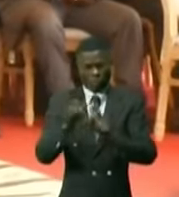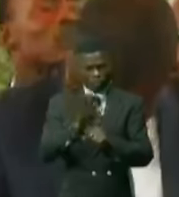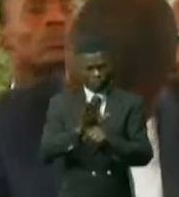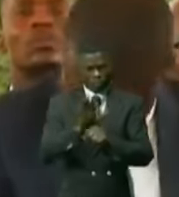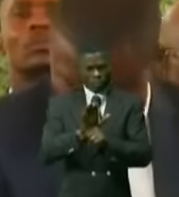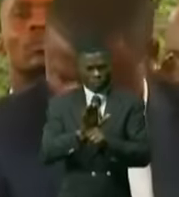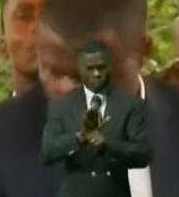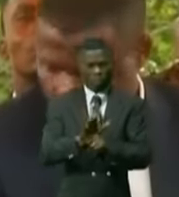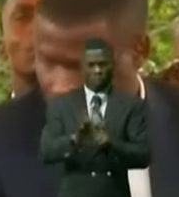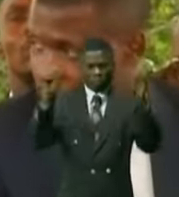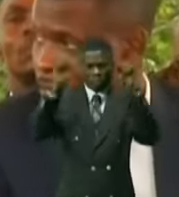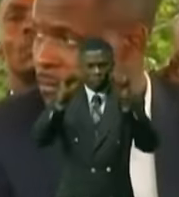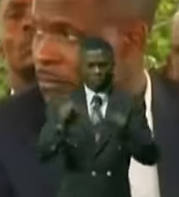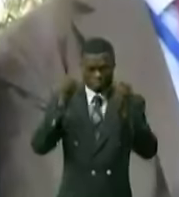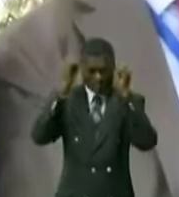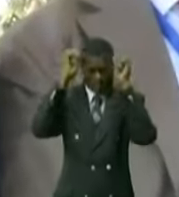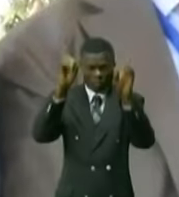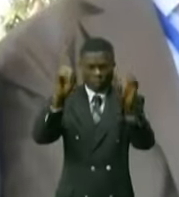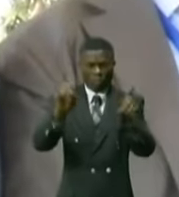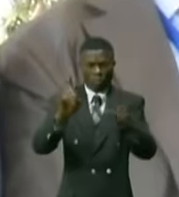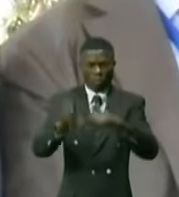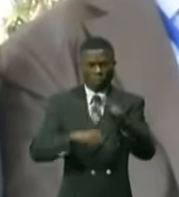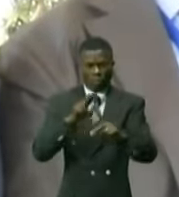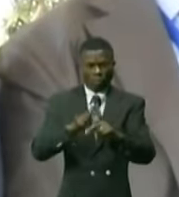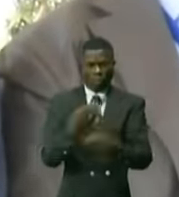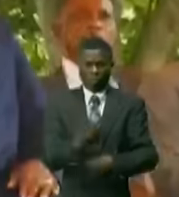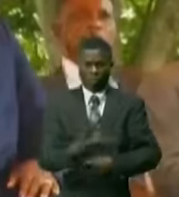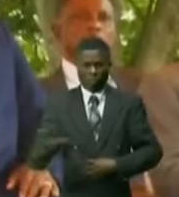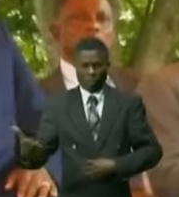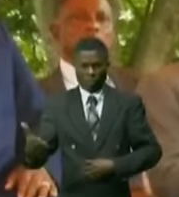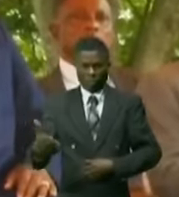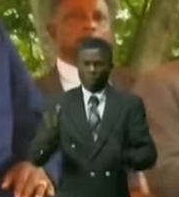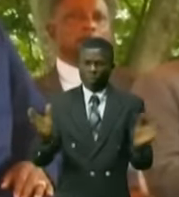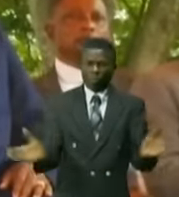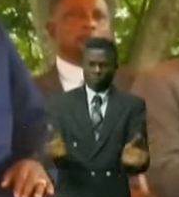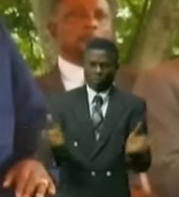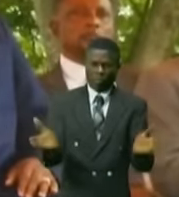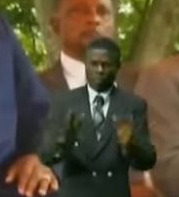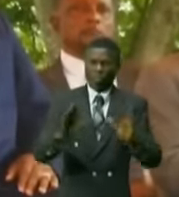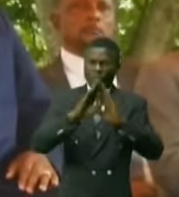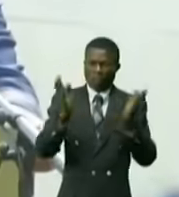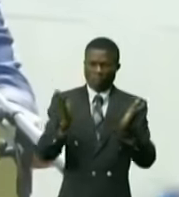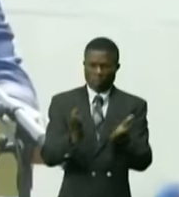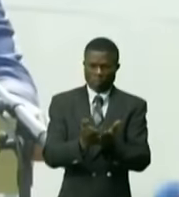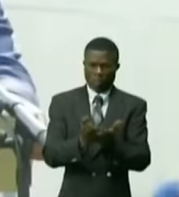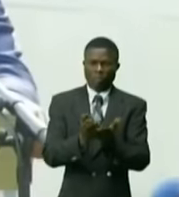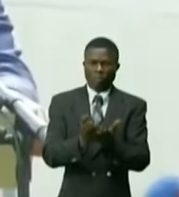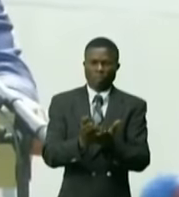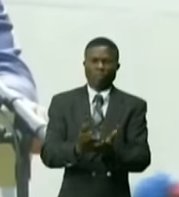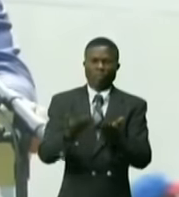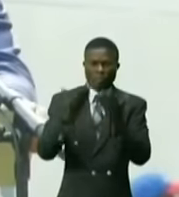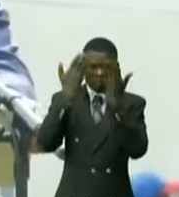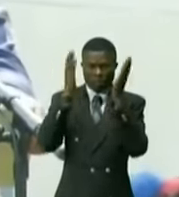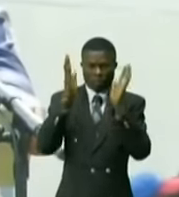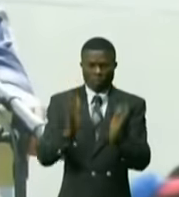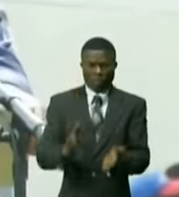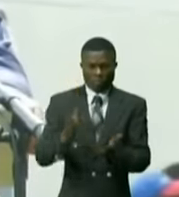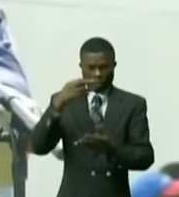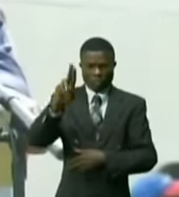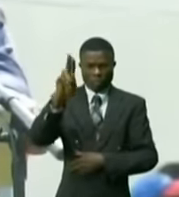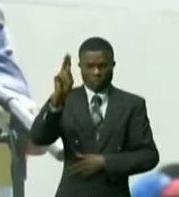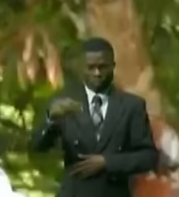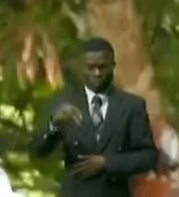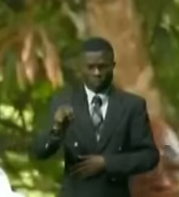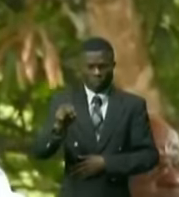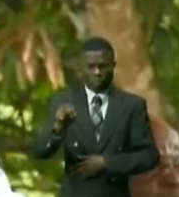but d'améliorer le système éducatif national, des éléments qui ont motivé l'ensemble de la communauté universitaire de l'UPN